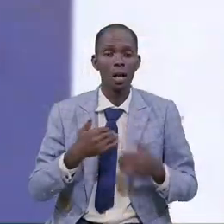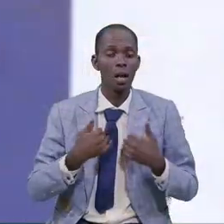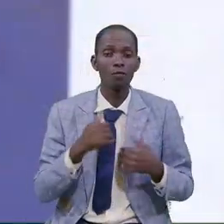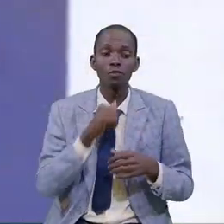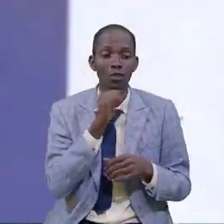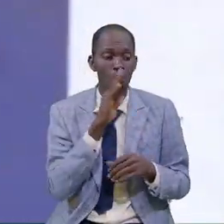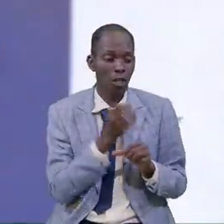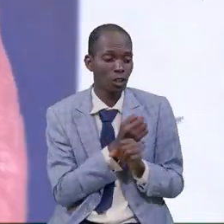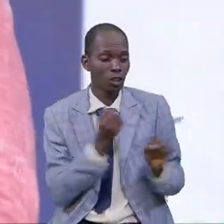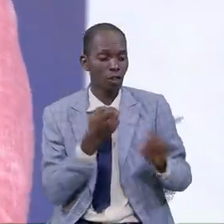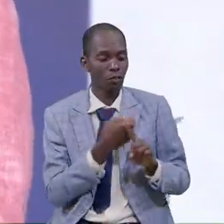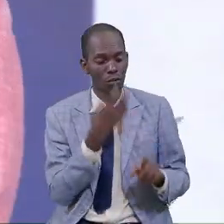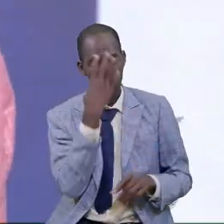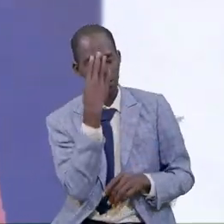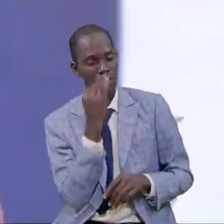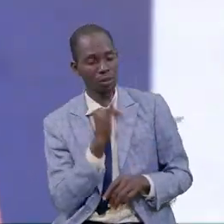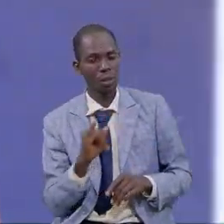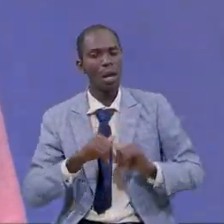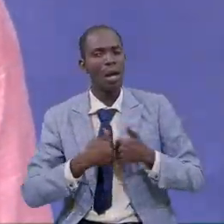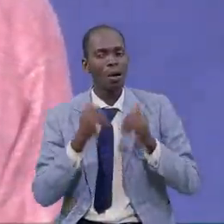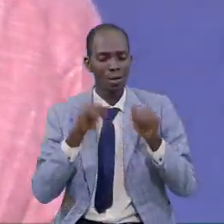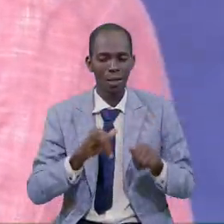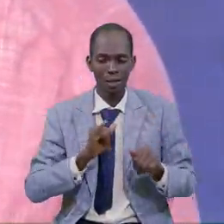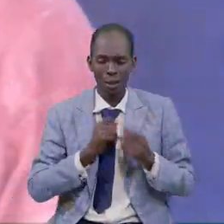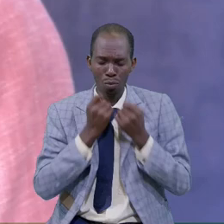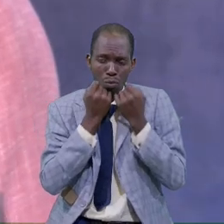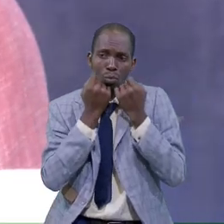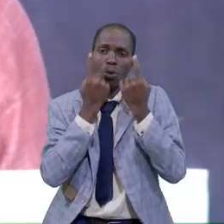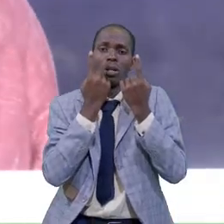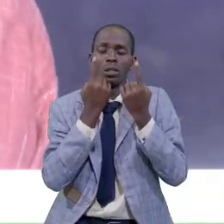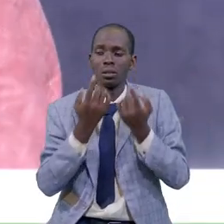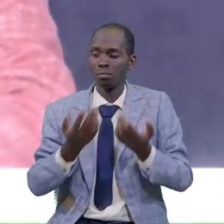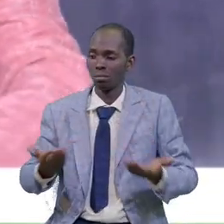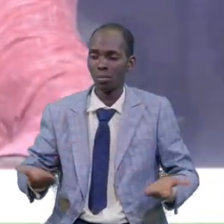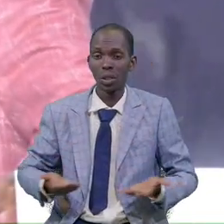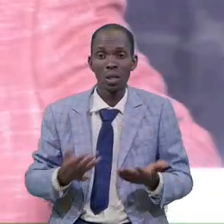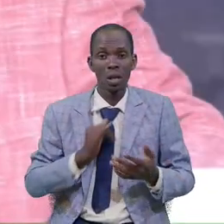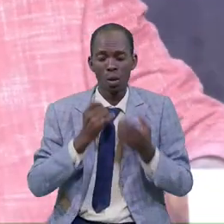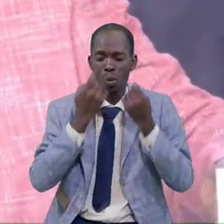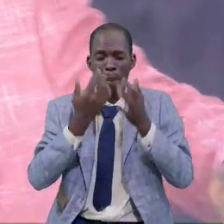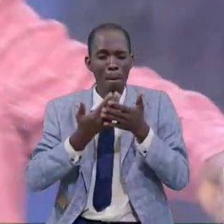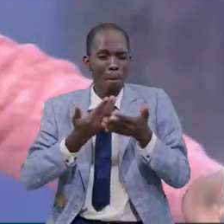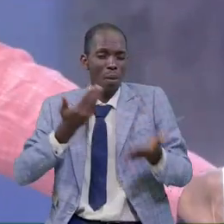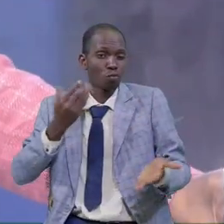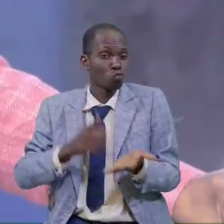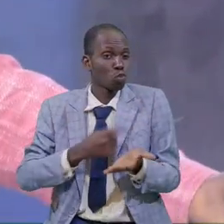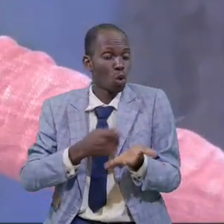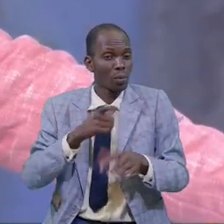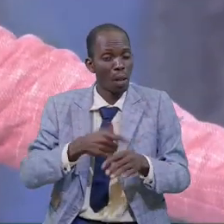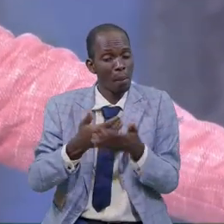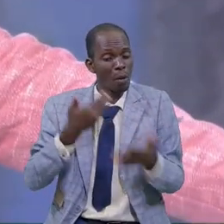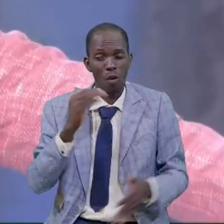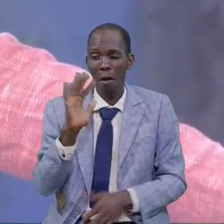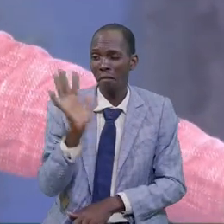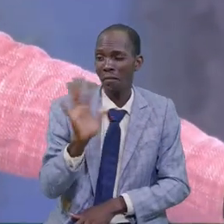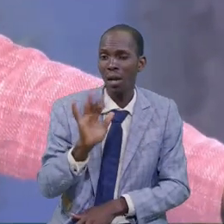Si je n'étais pas réveillé du sommeil, comment est-ce que je peux venir ici? Parfois, avant 5 heures du matin, je suis déjà prêt.